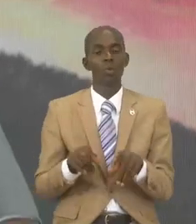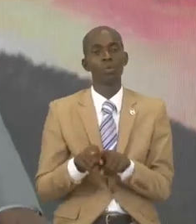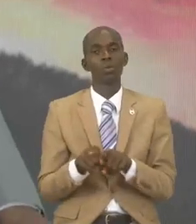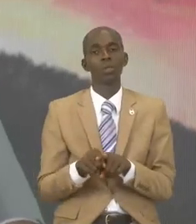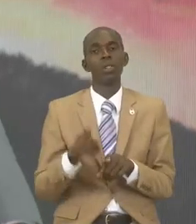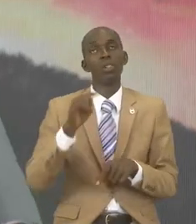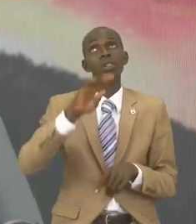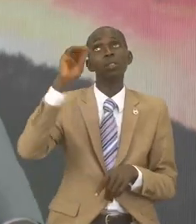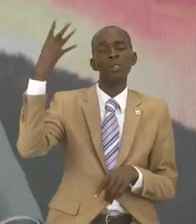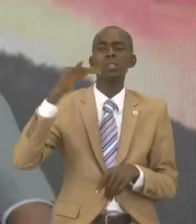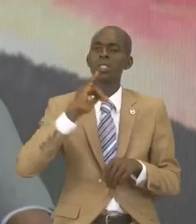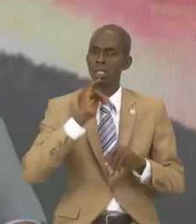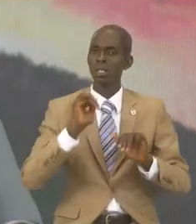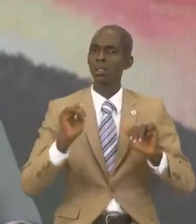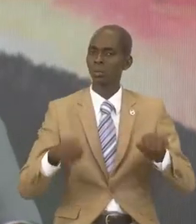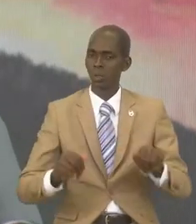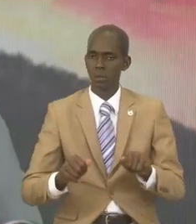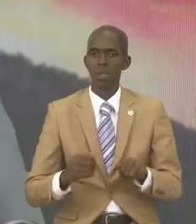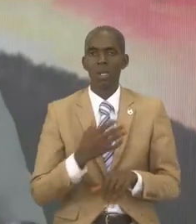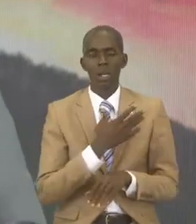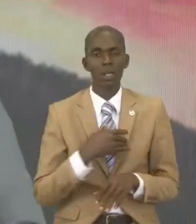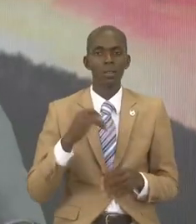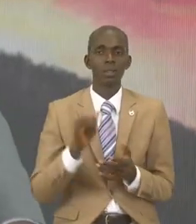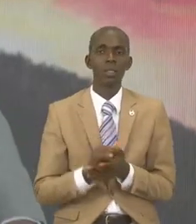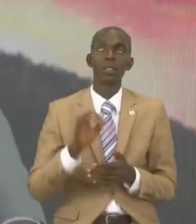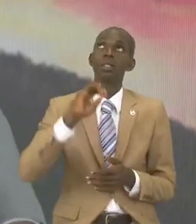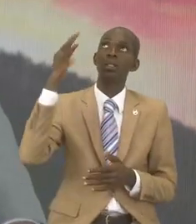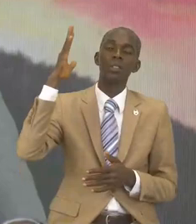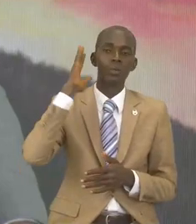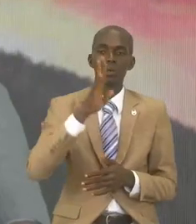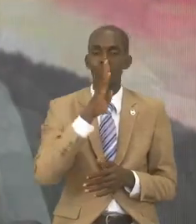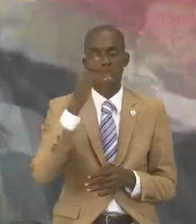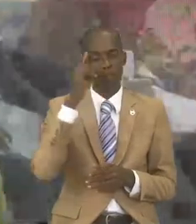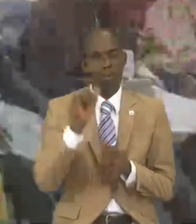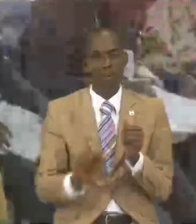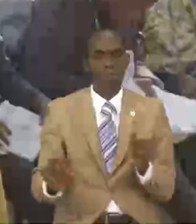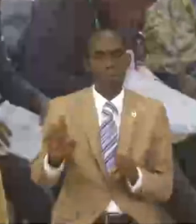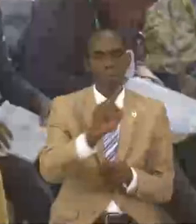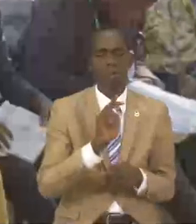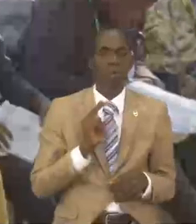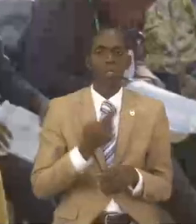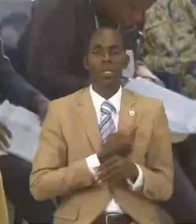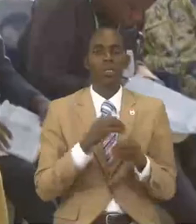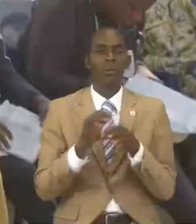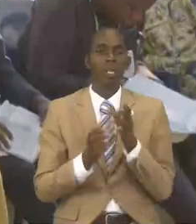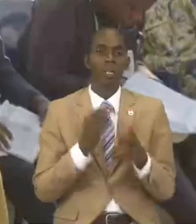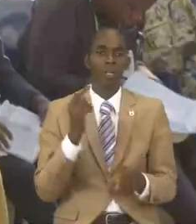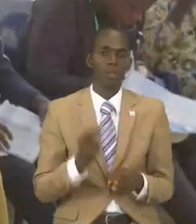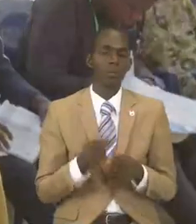La grâce est disponible. Que la grâce soit pour tout le monde au nom de